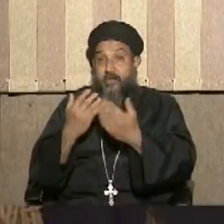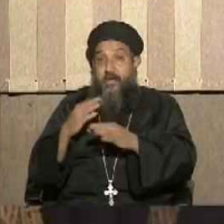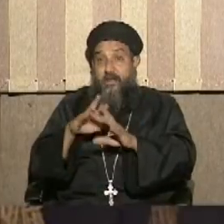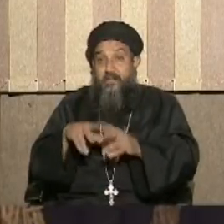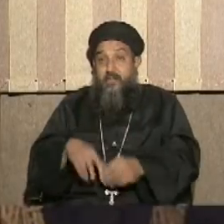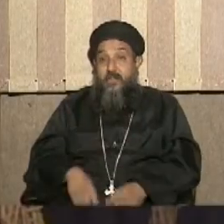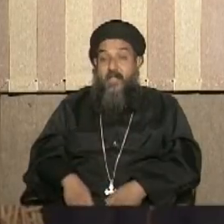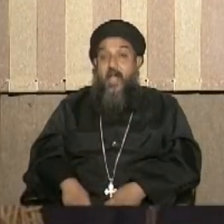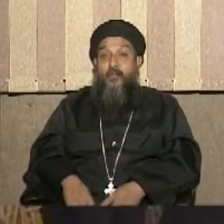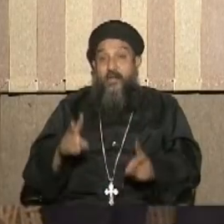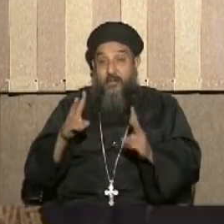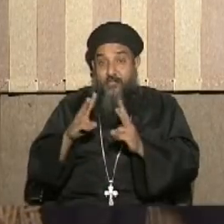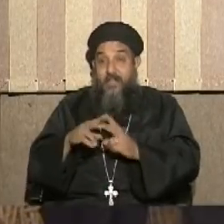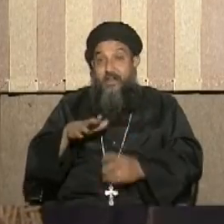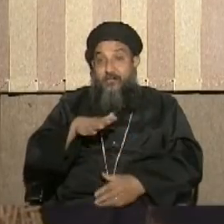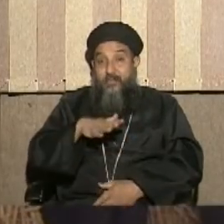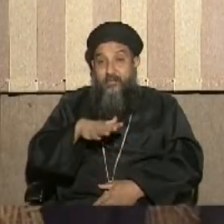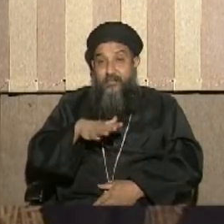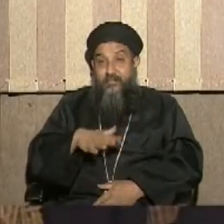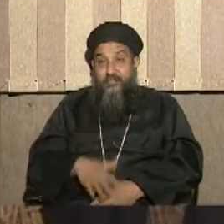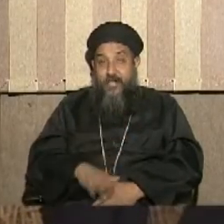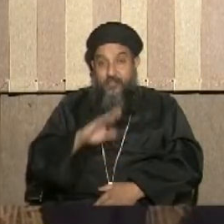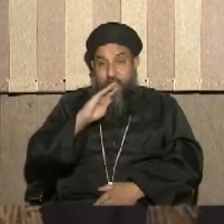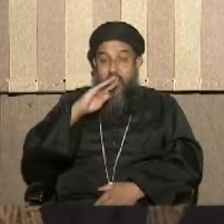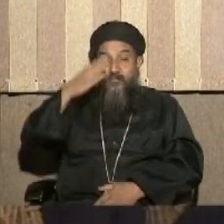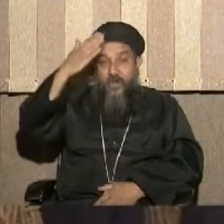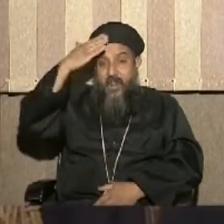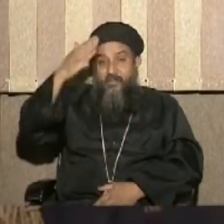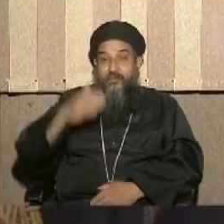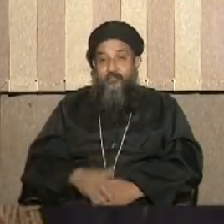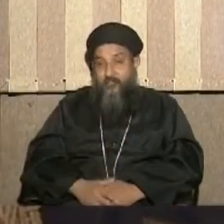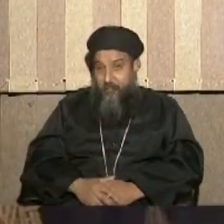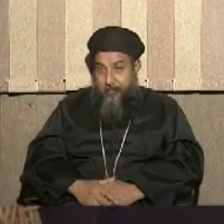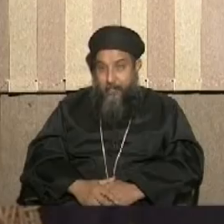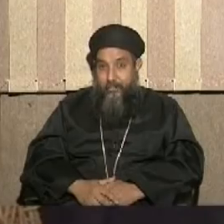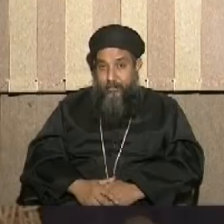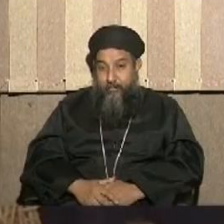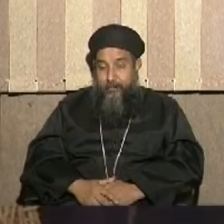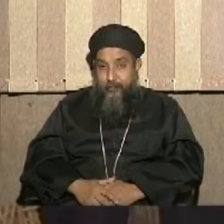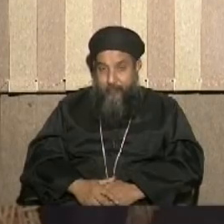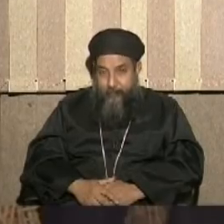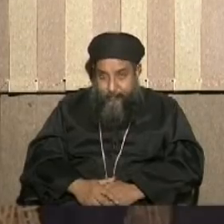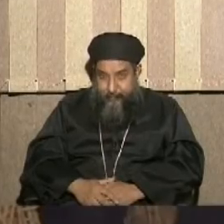فذهب وقابلهما وعرفا بنفسهما.